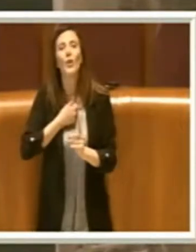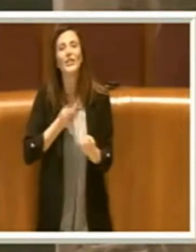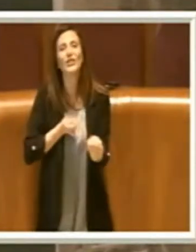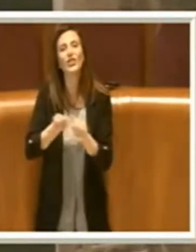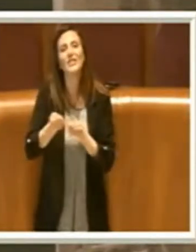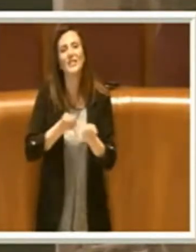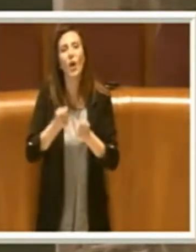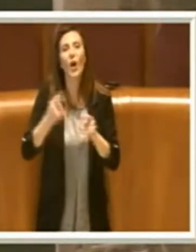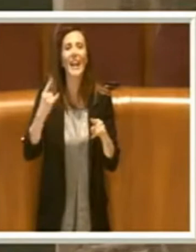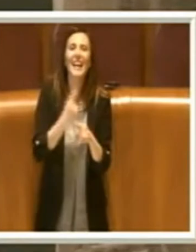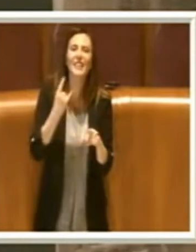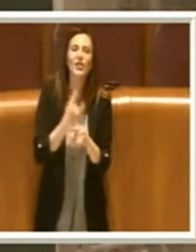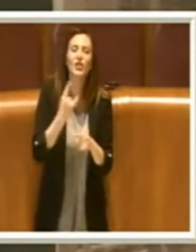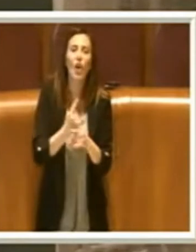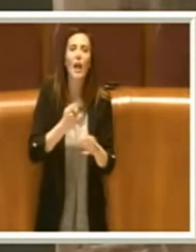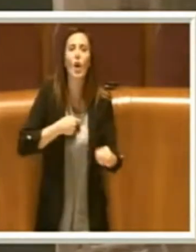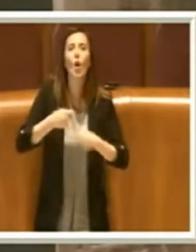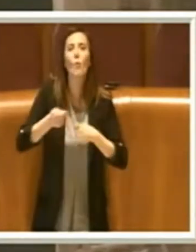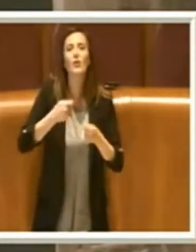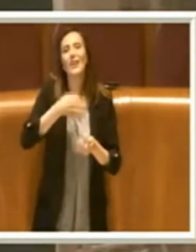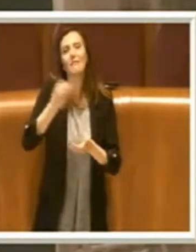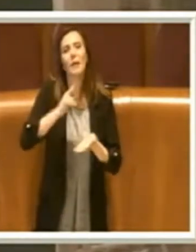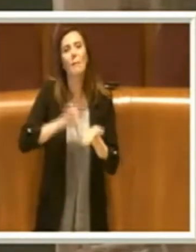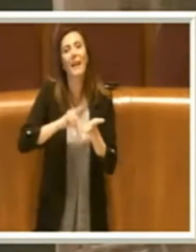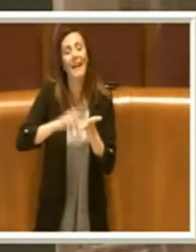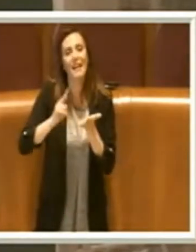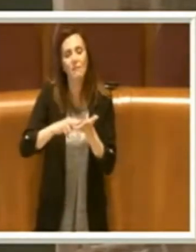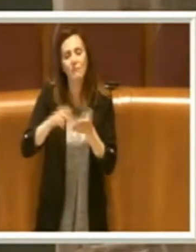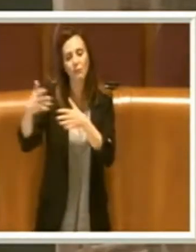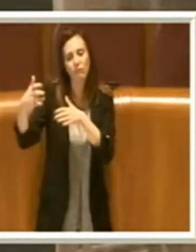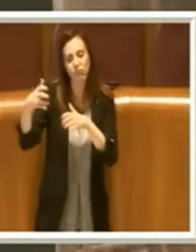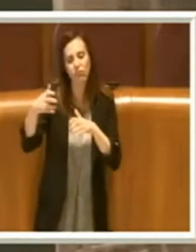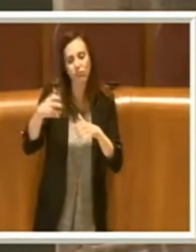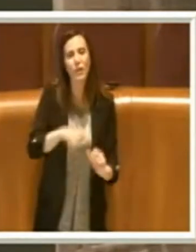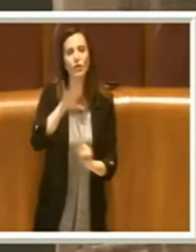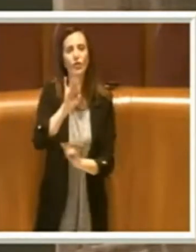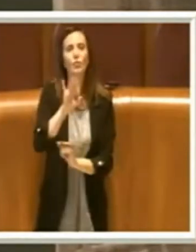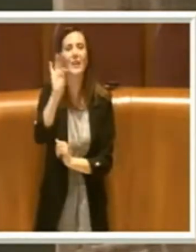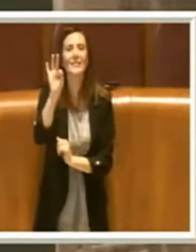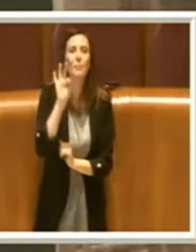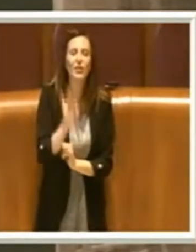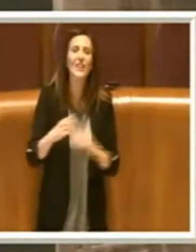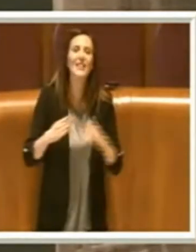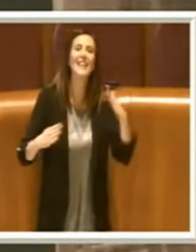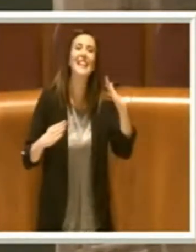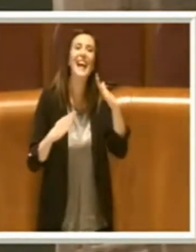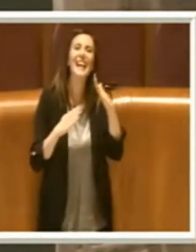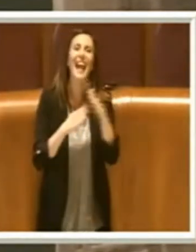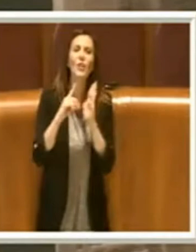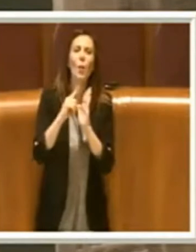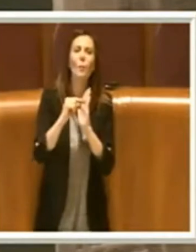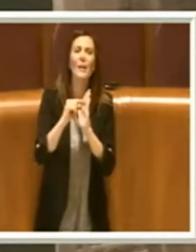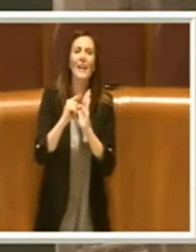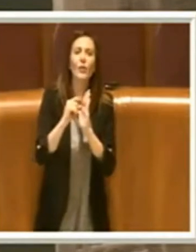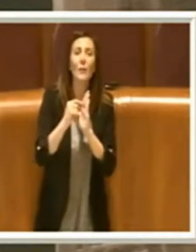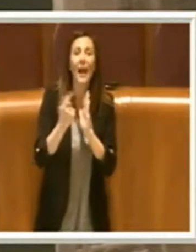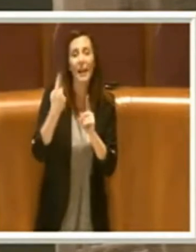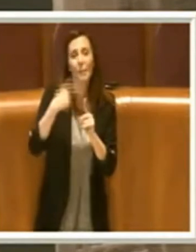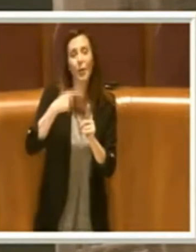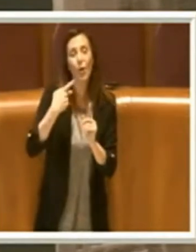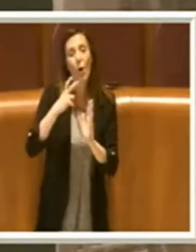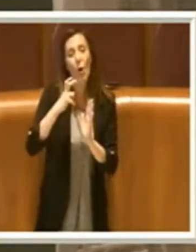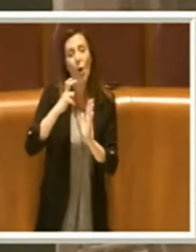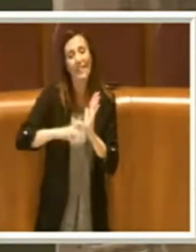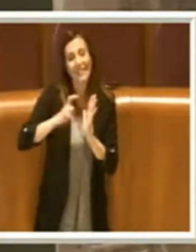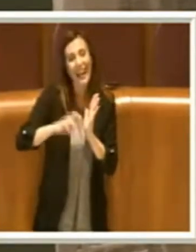artigiani e commercianti dell'inps e venga ridotto in misura del 50 per cento del reddito minimale e delle aliquote previdenziali sul